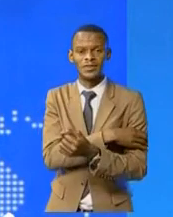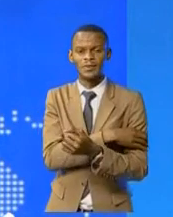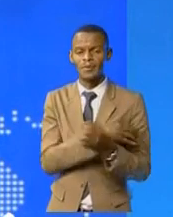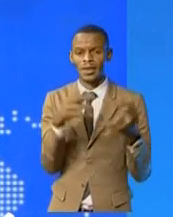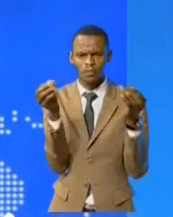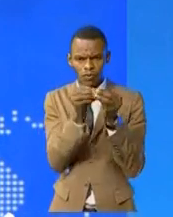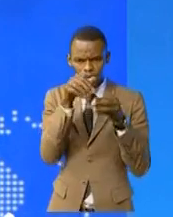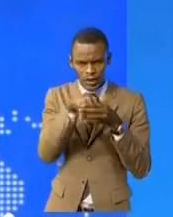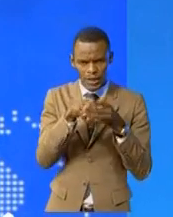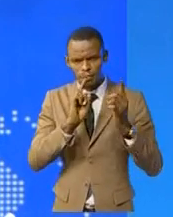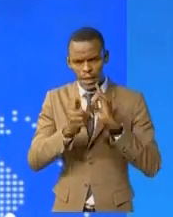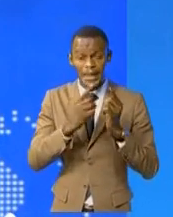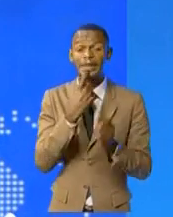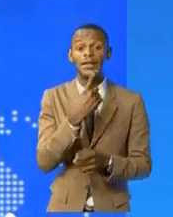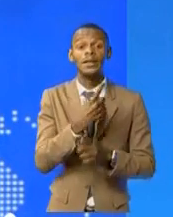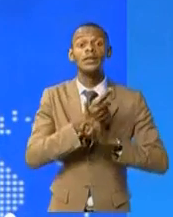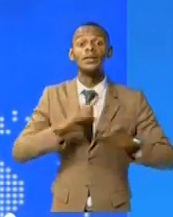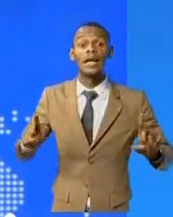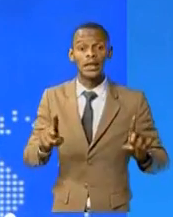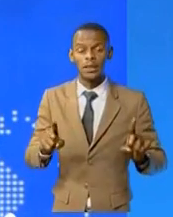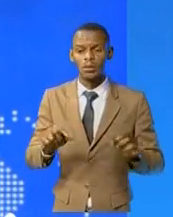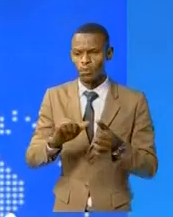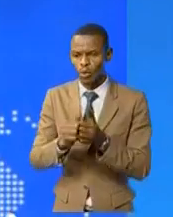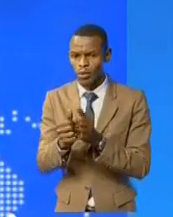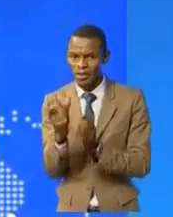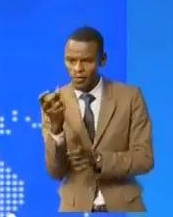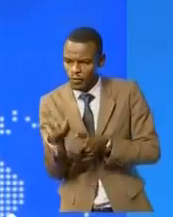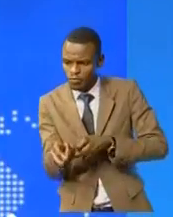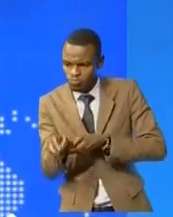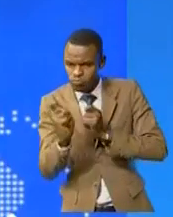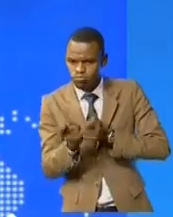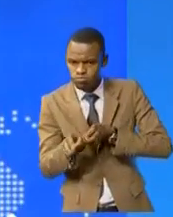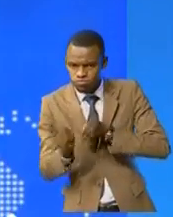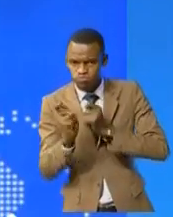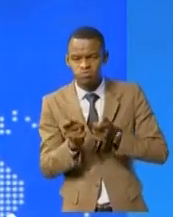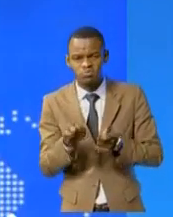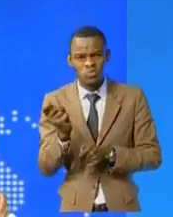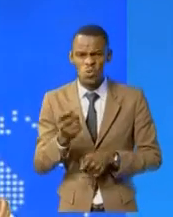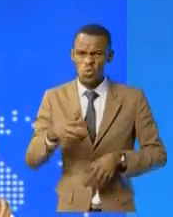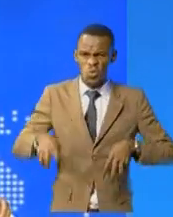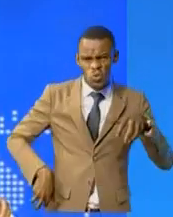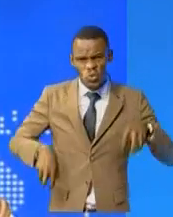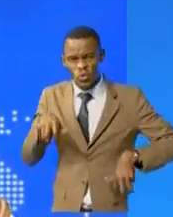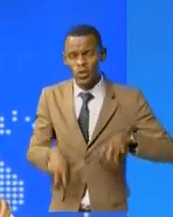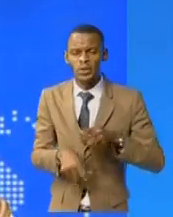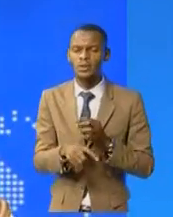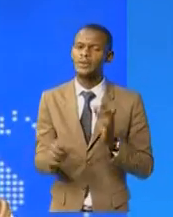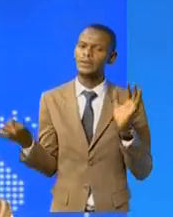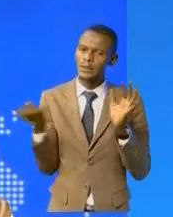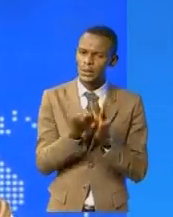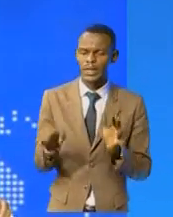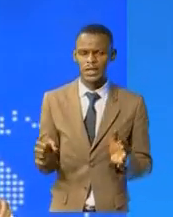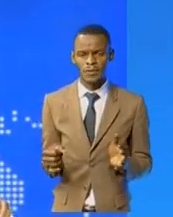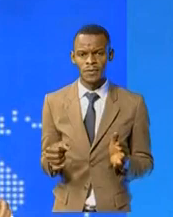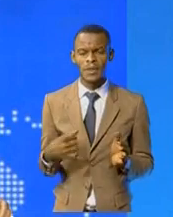dans certaines zones en proie des conflits. Il s'inscrit également en faux face aux allégations à l'endroit du président du